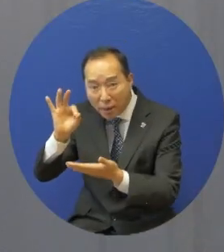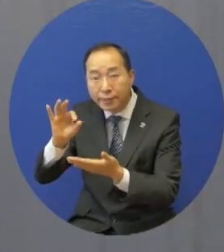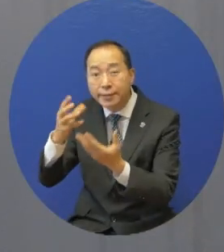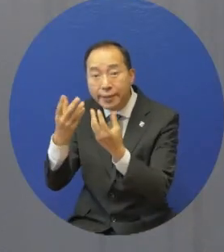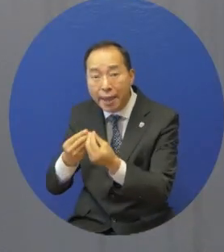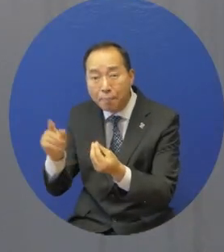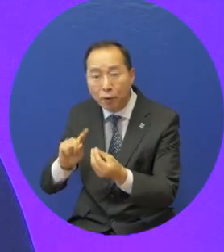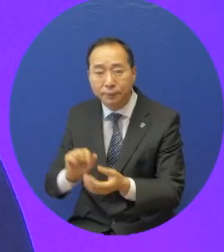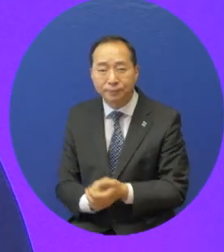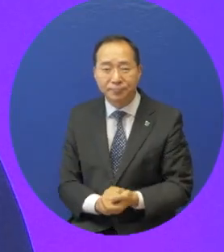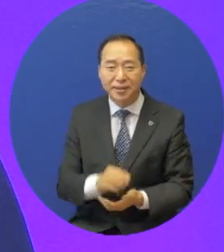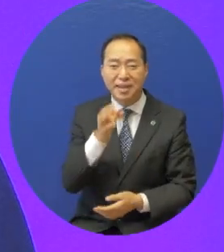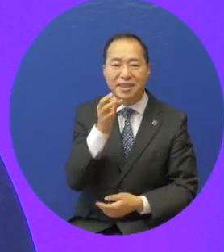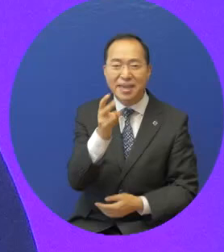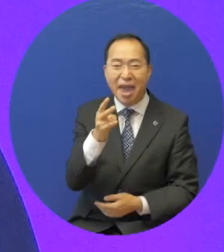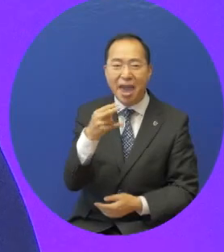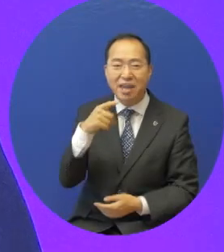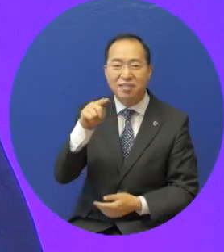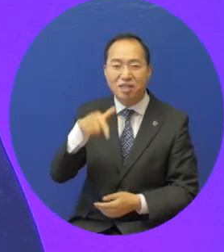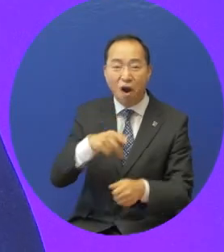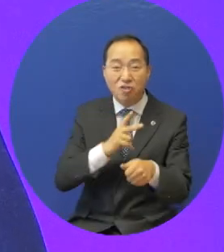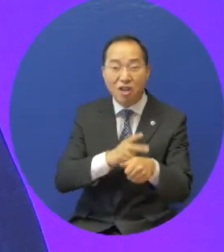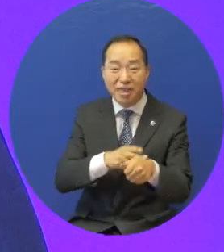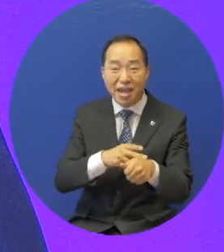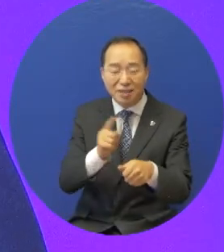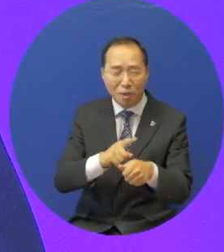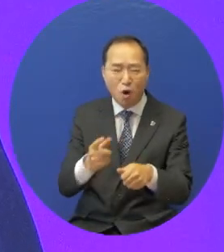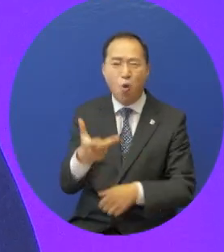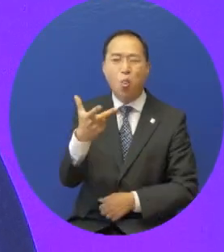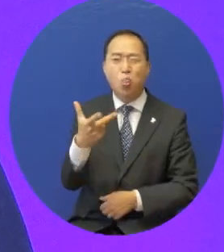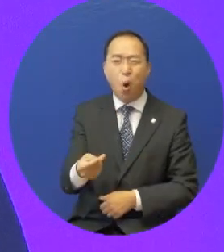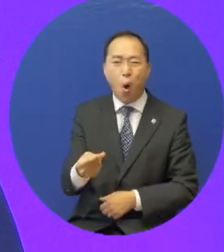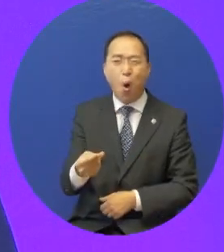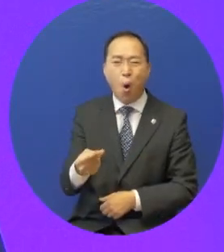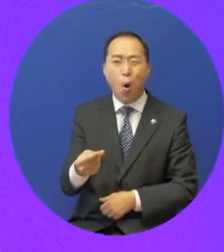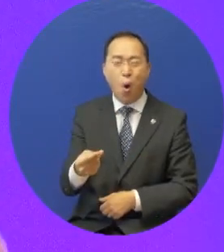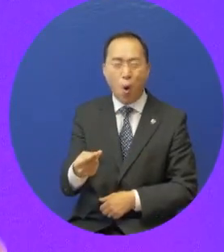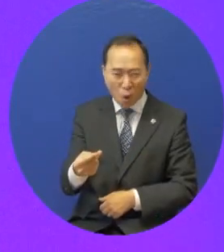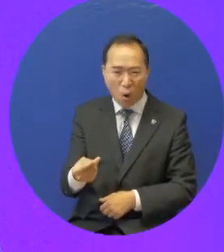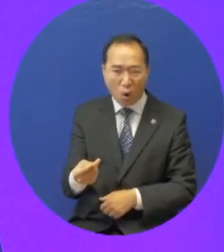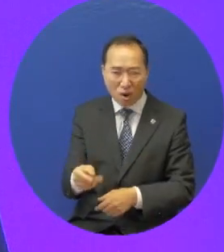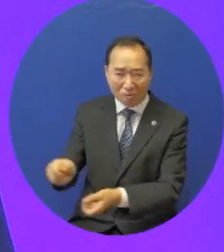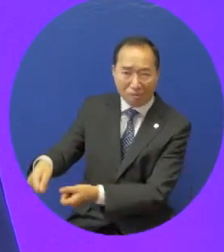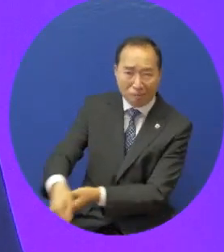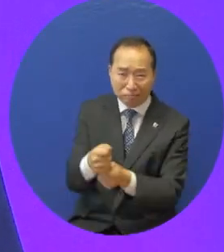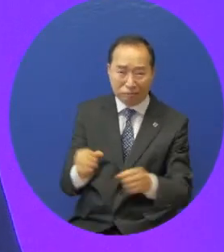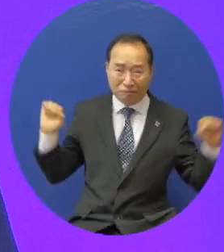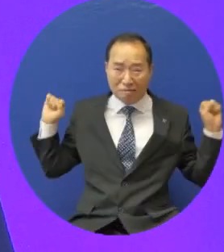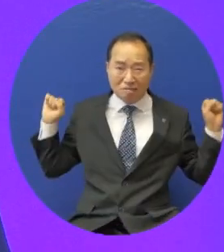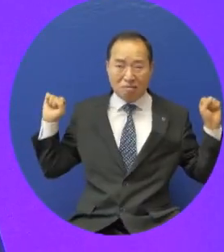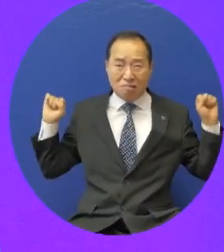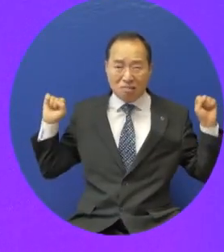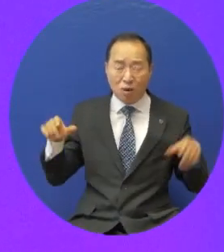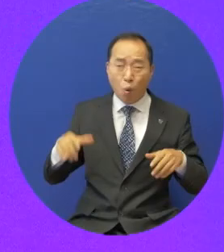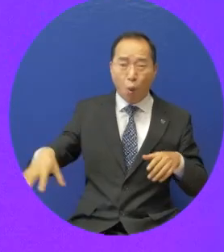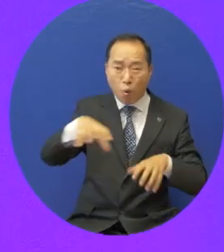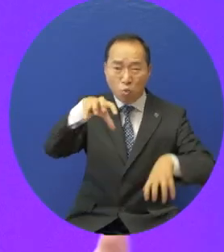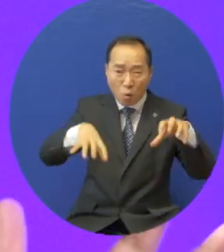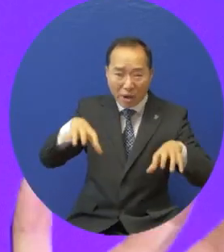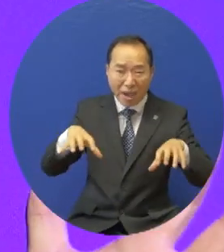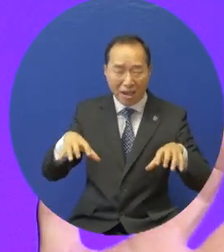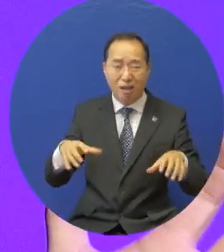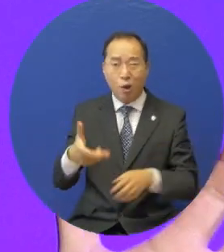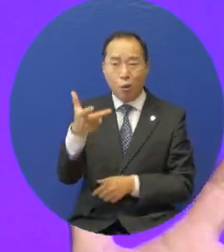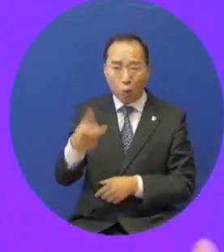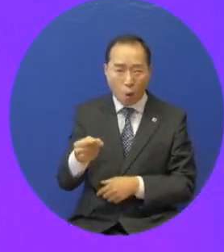번만 들어볼게요. 예덕선생이라고 되어 있는 분뇨처리업자 소위 말해서 똥장군을 쥐고 온 동네의 분뇨를 처리해서